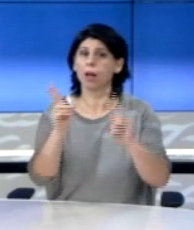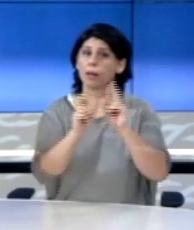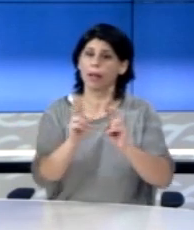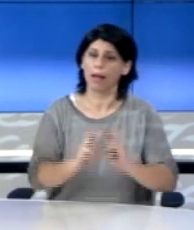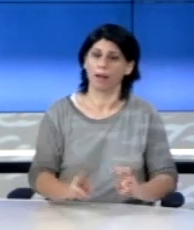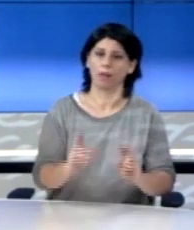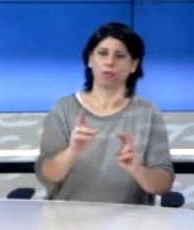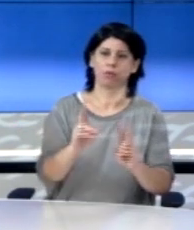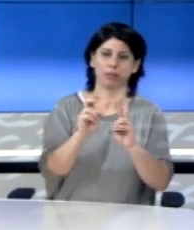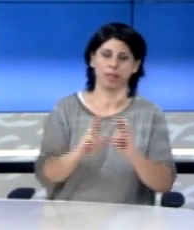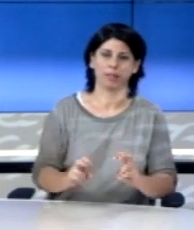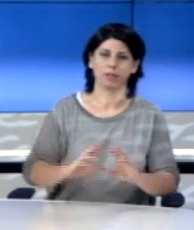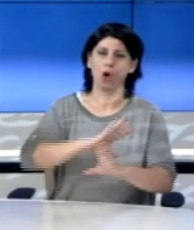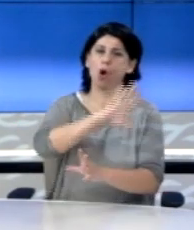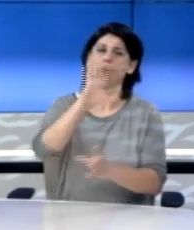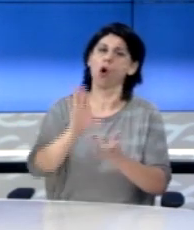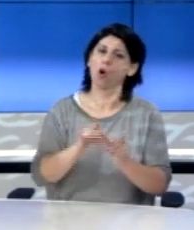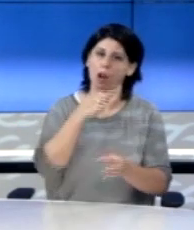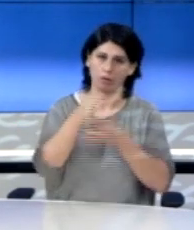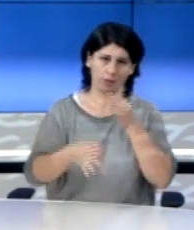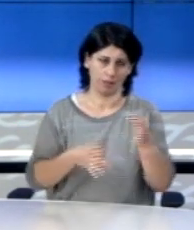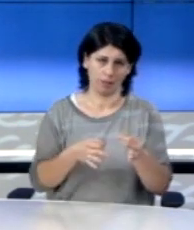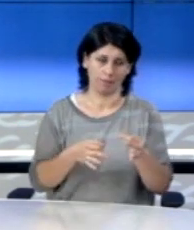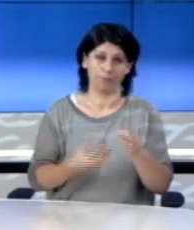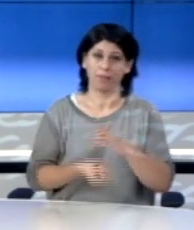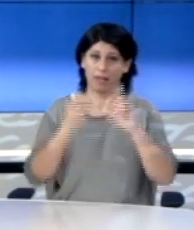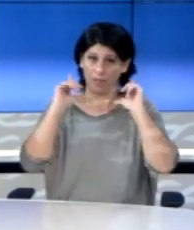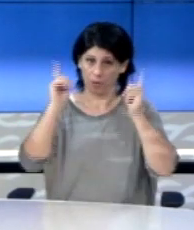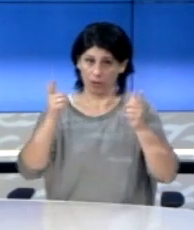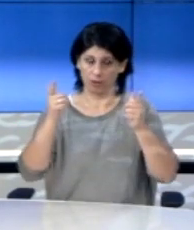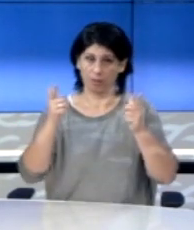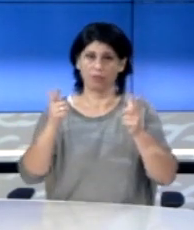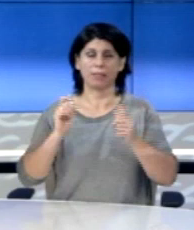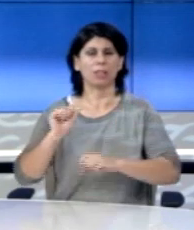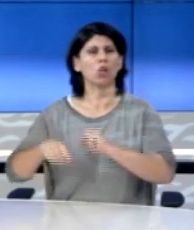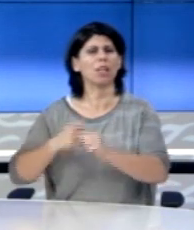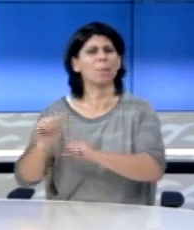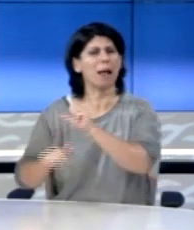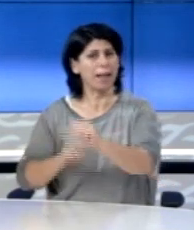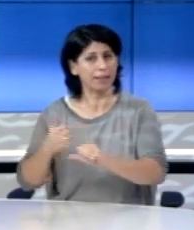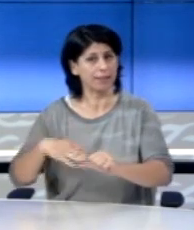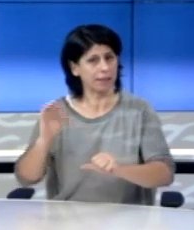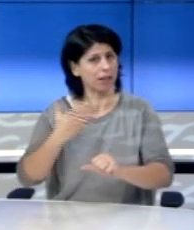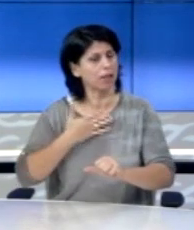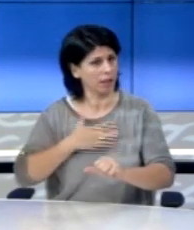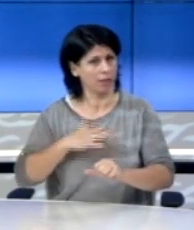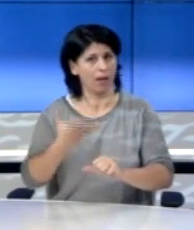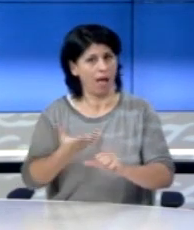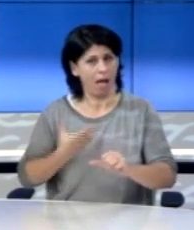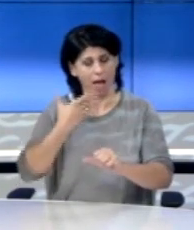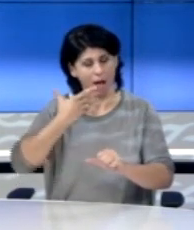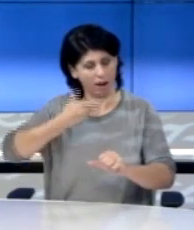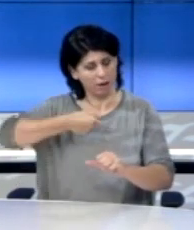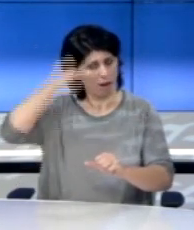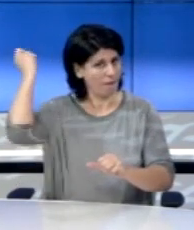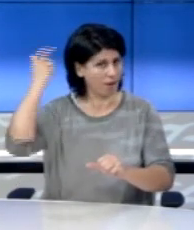να εξεταστούν τα όσα καταθέτουν. Η Νέα Δημοκρατία και το Κινάλ, ενώ στην αρχή εμφανίζονταν να θέλουν την αφαίρεση της